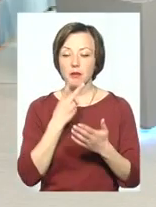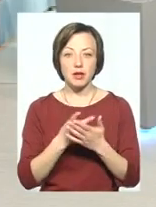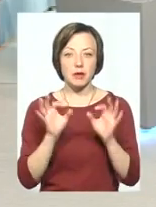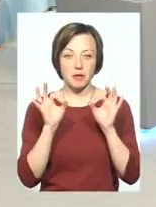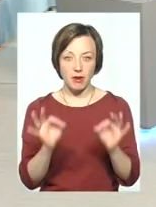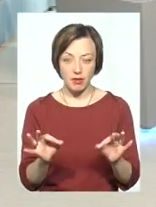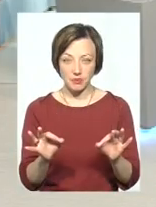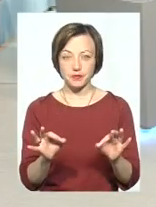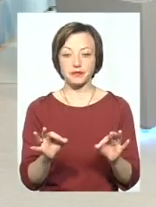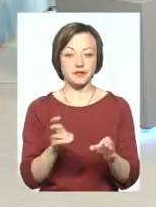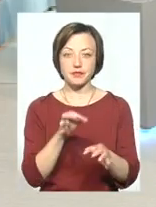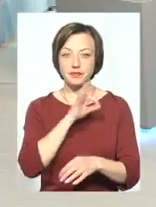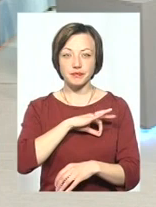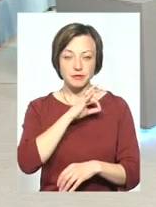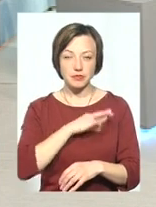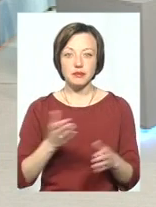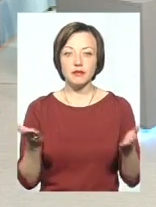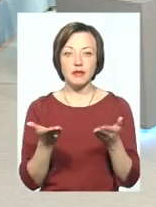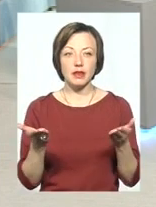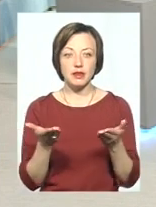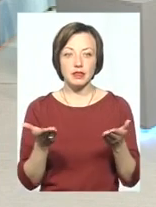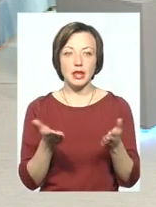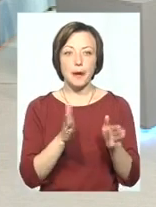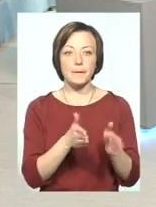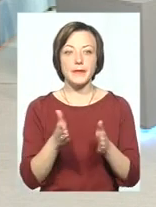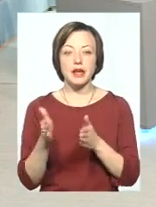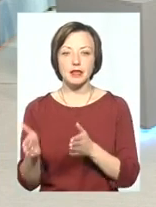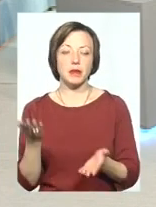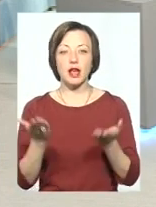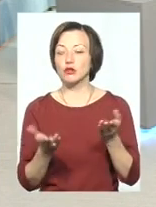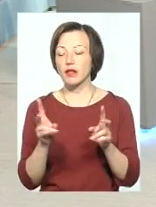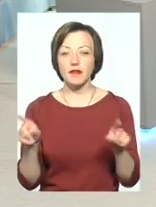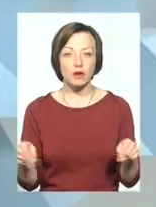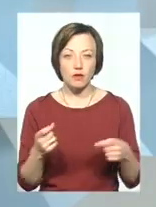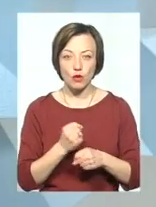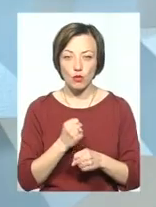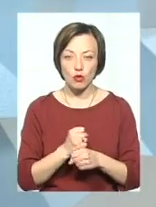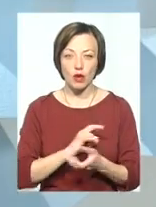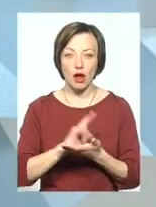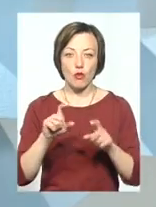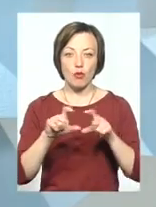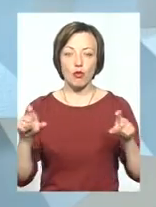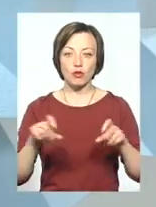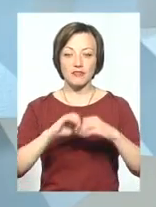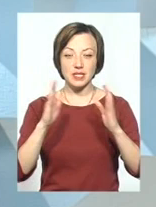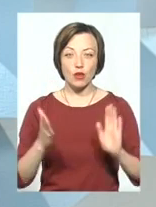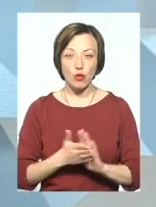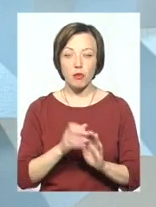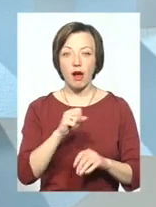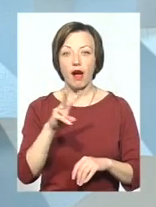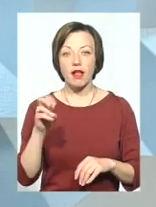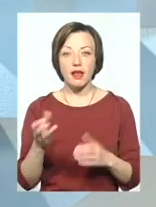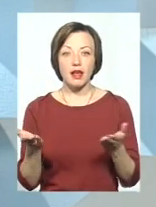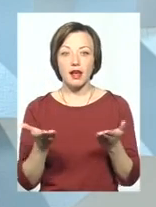правді в очі і дійсно не використаємо якісь певні механізми, якщо не відновлення роботи в аеропорту в цілому, але